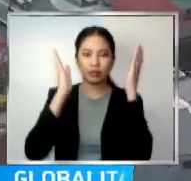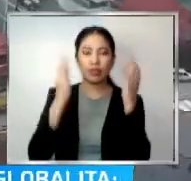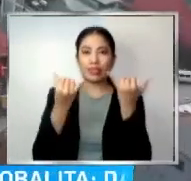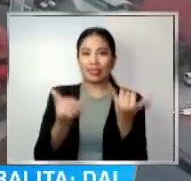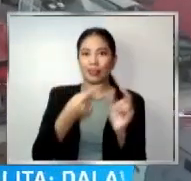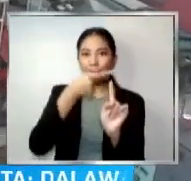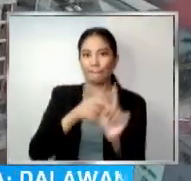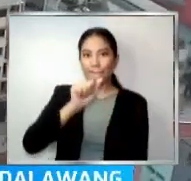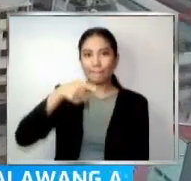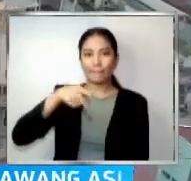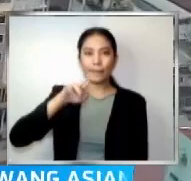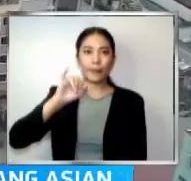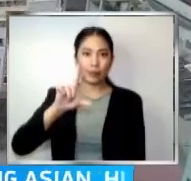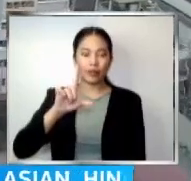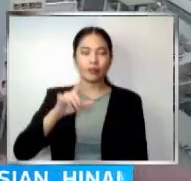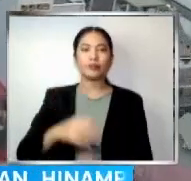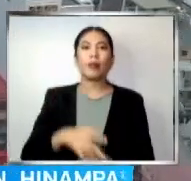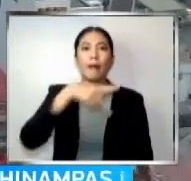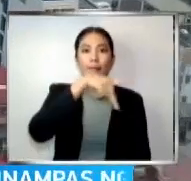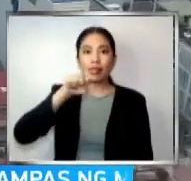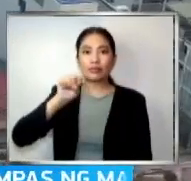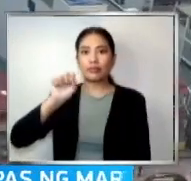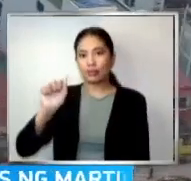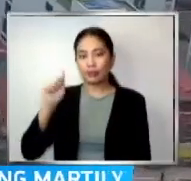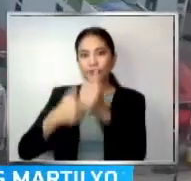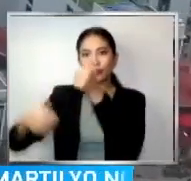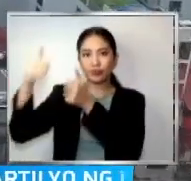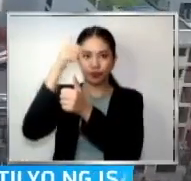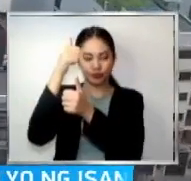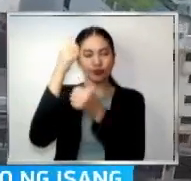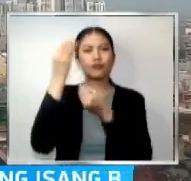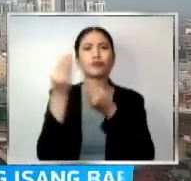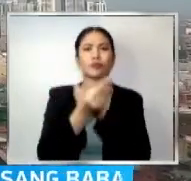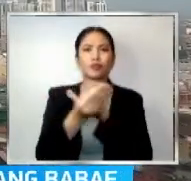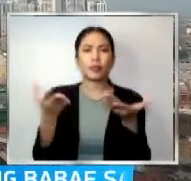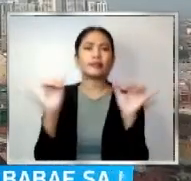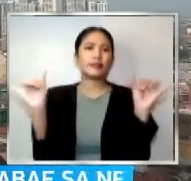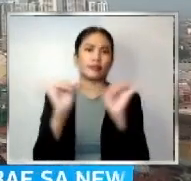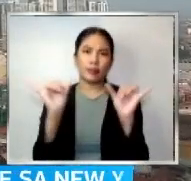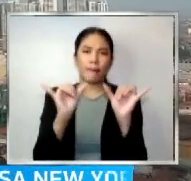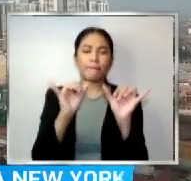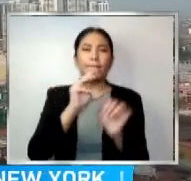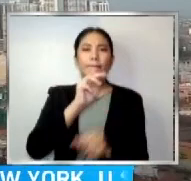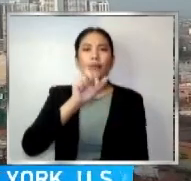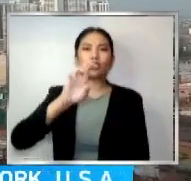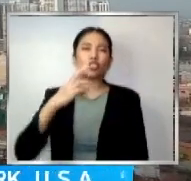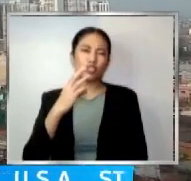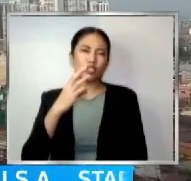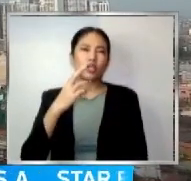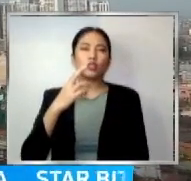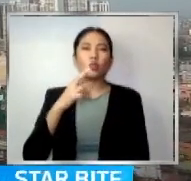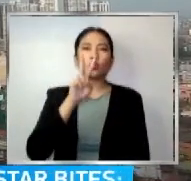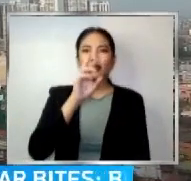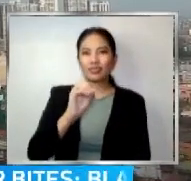Philippine Statistics Authority Chief Claire Dennis Mapa, kapareho yan sa March 2021 inflation. Mas mabilis naman kumpara sa